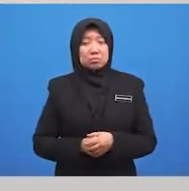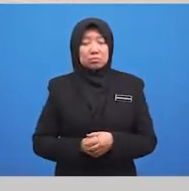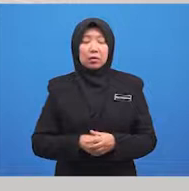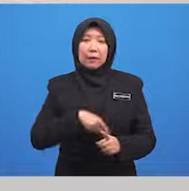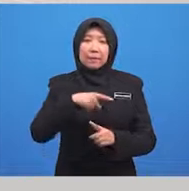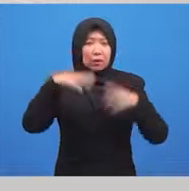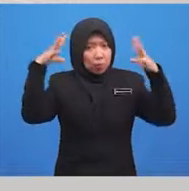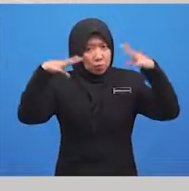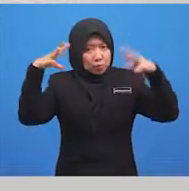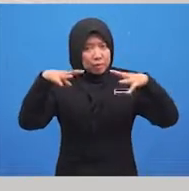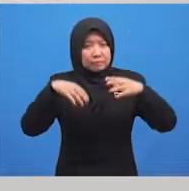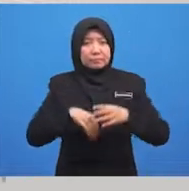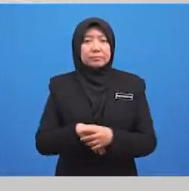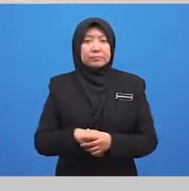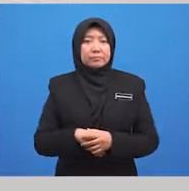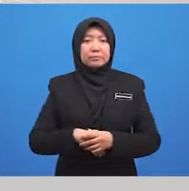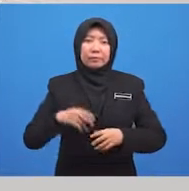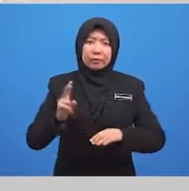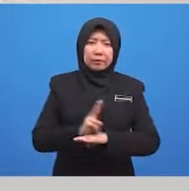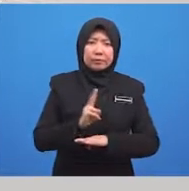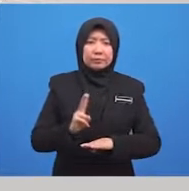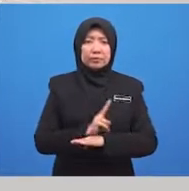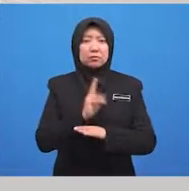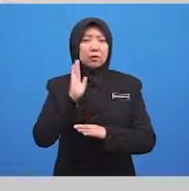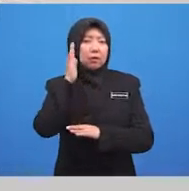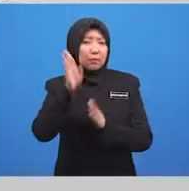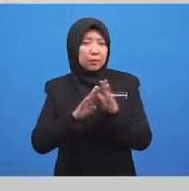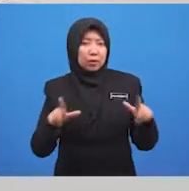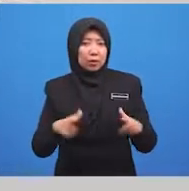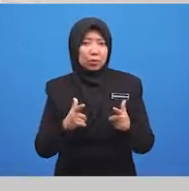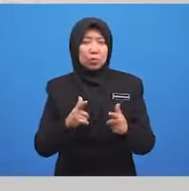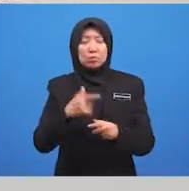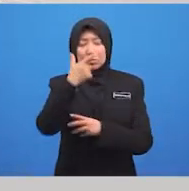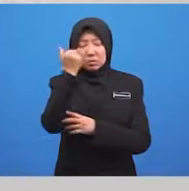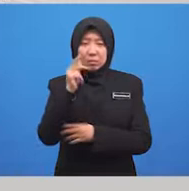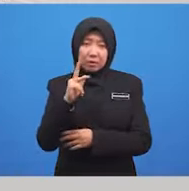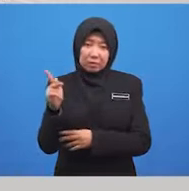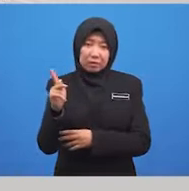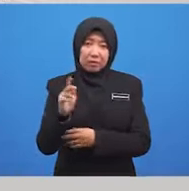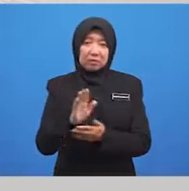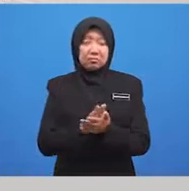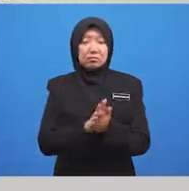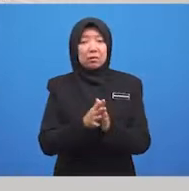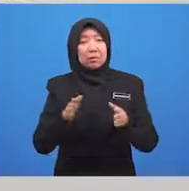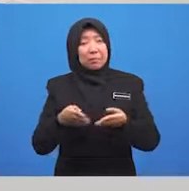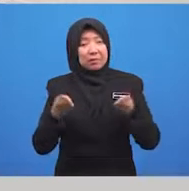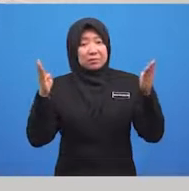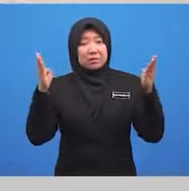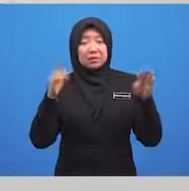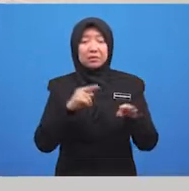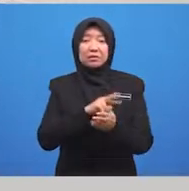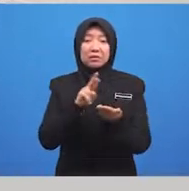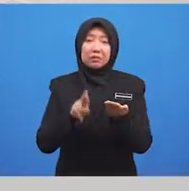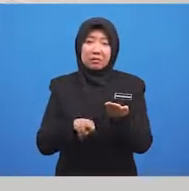Apabila hujan turun, hakisan akan berlaku. Keadaan ini menyebabkan kejadian banjir di